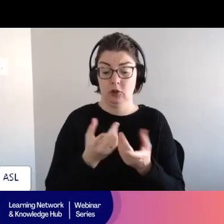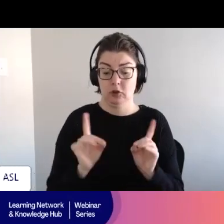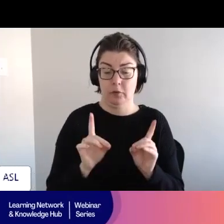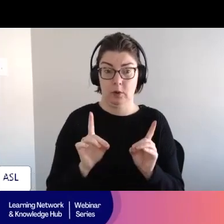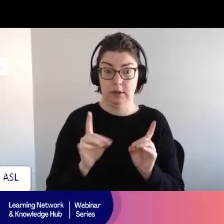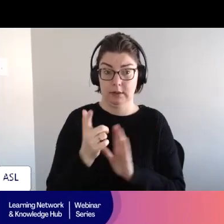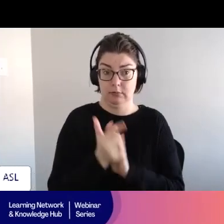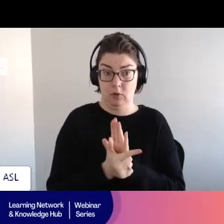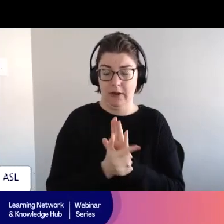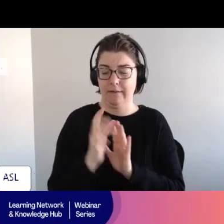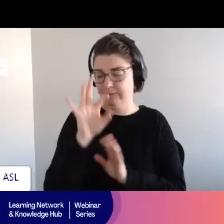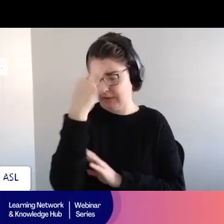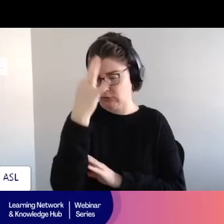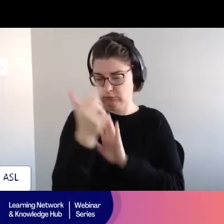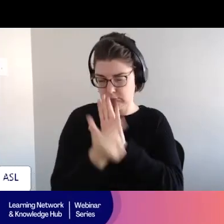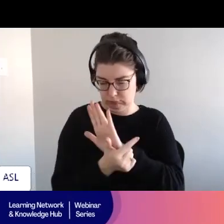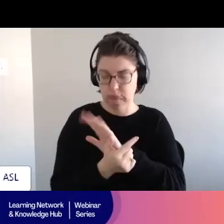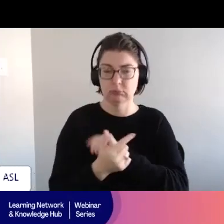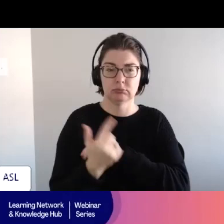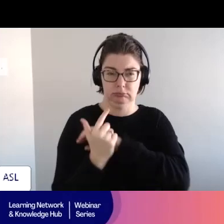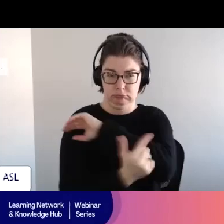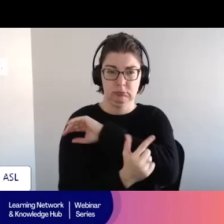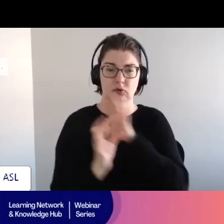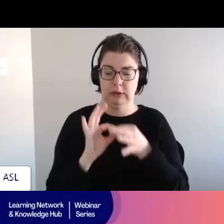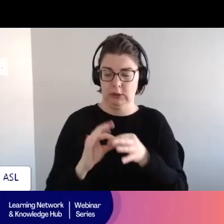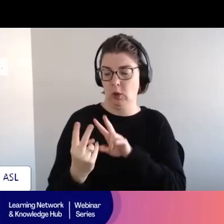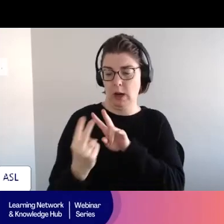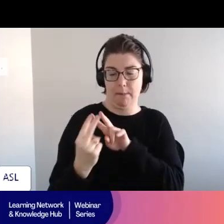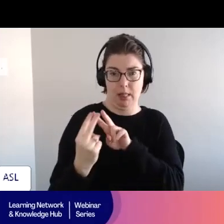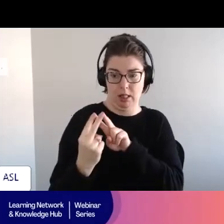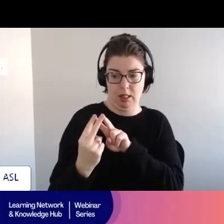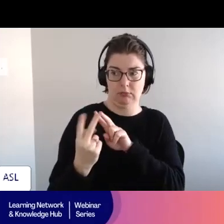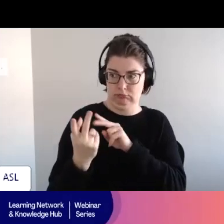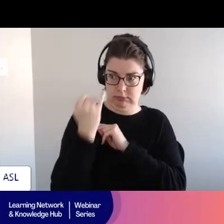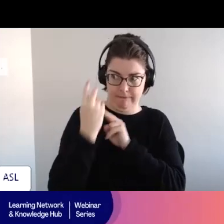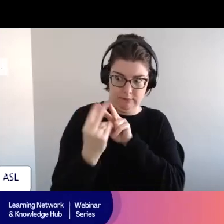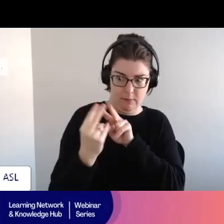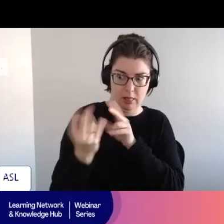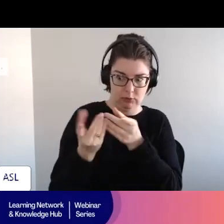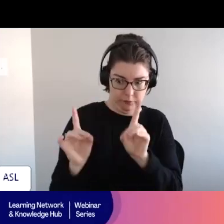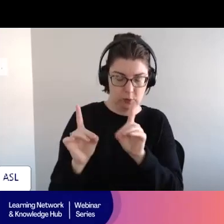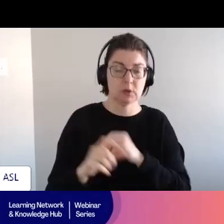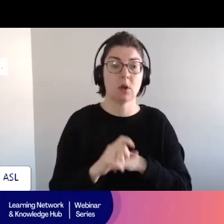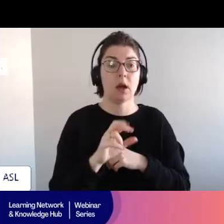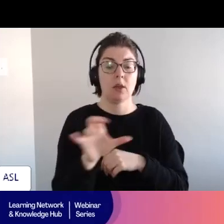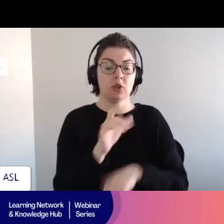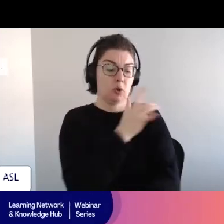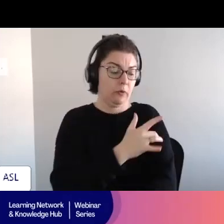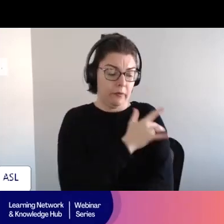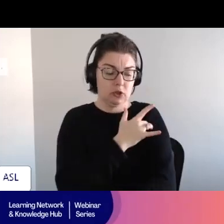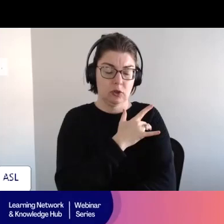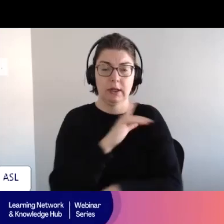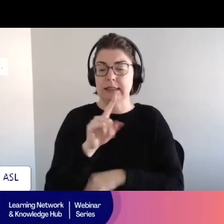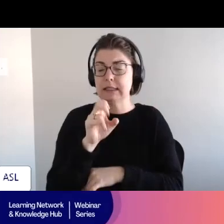la loi sur le divorce qui est une de juridiction fédérale parle d'un couple qui est en train de